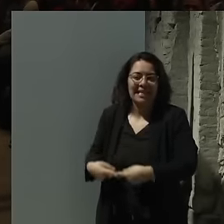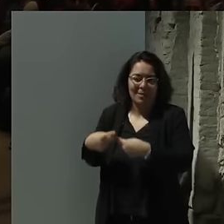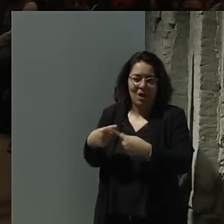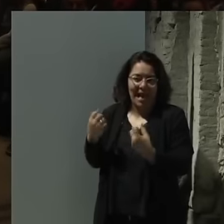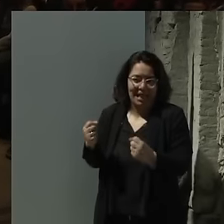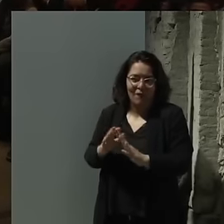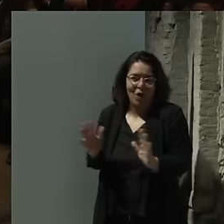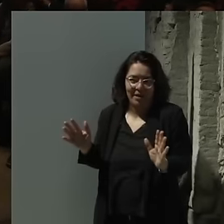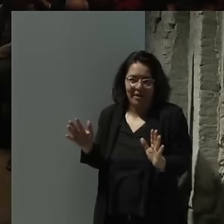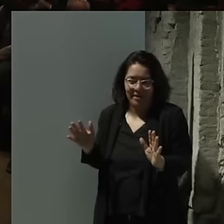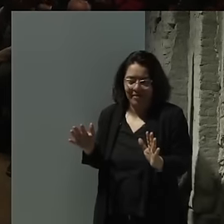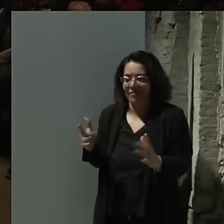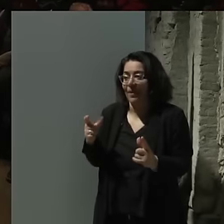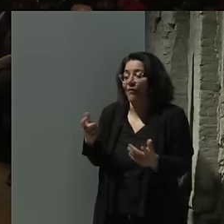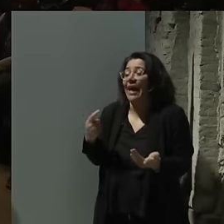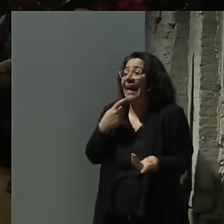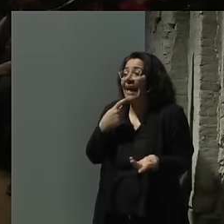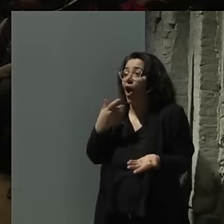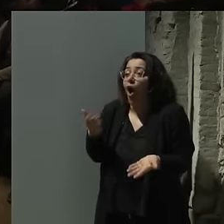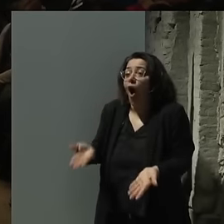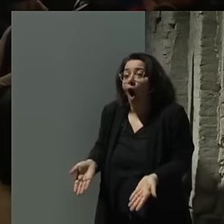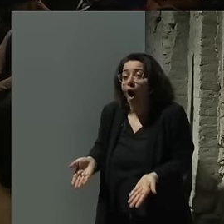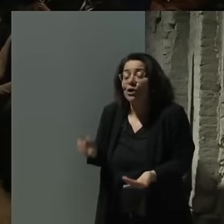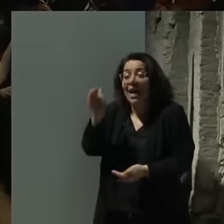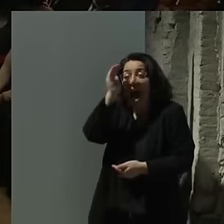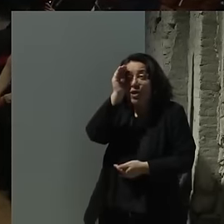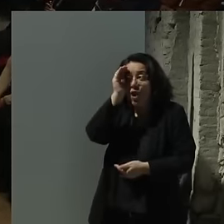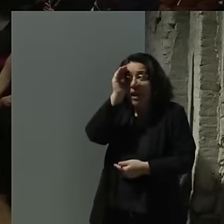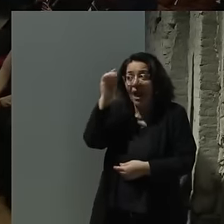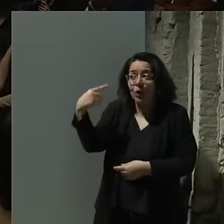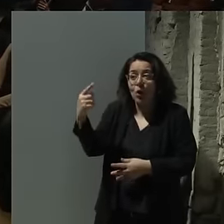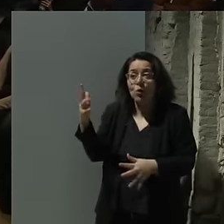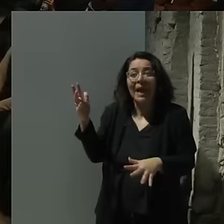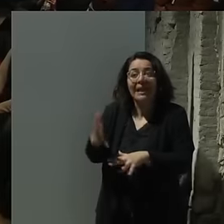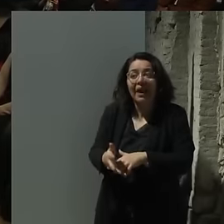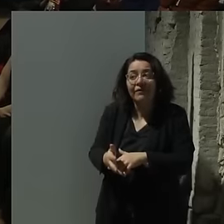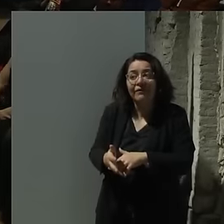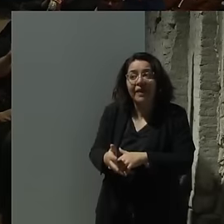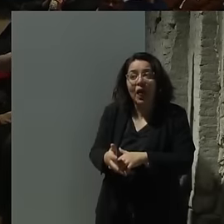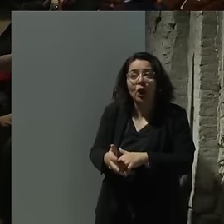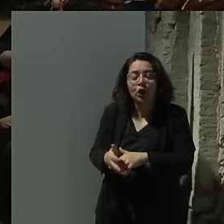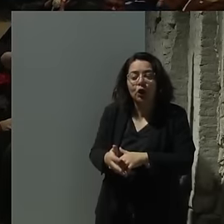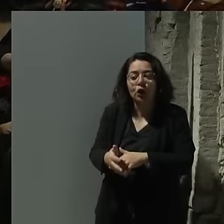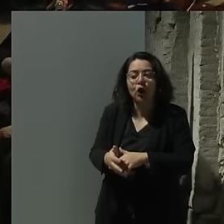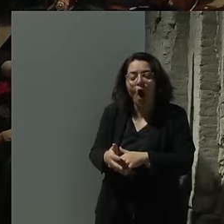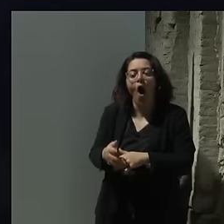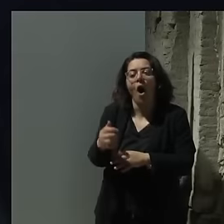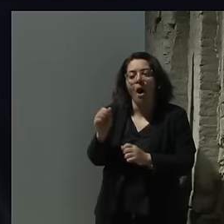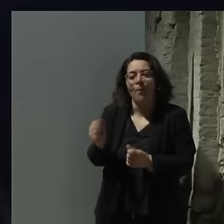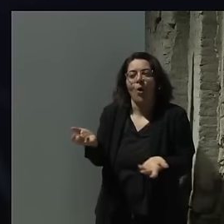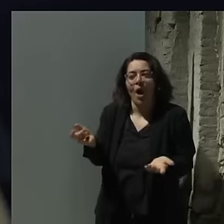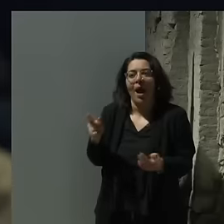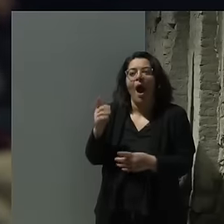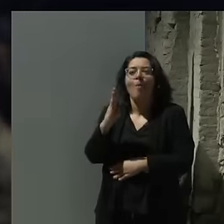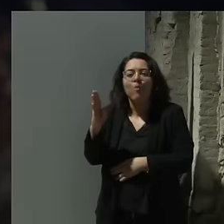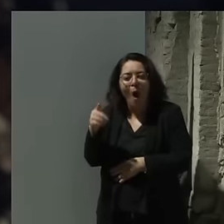che per chi oggi ha ascoltato le parole dei due momenti di approfondimento di Bobo